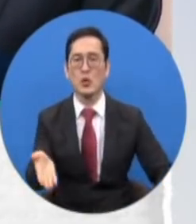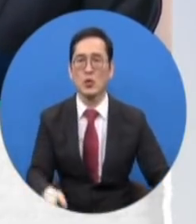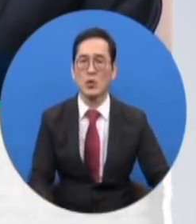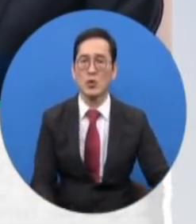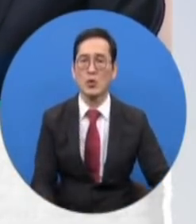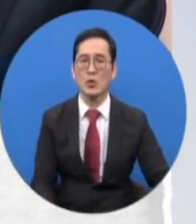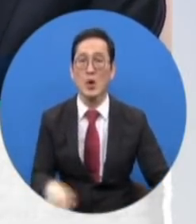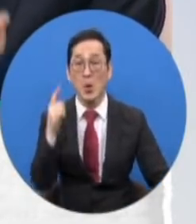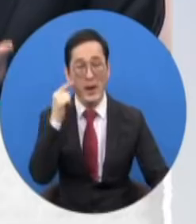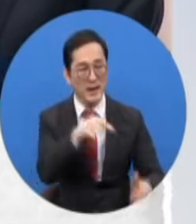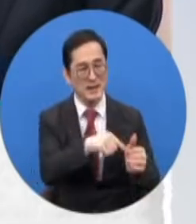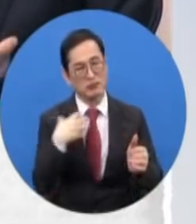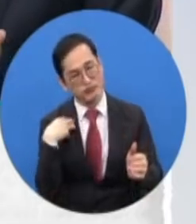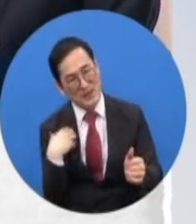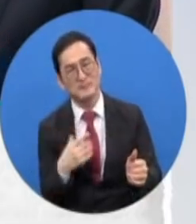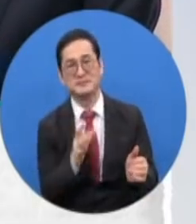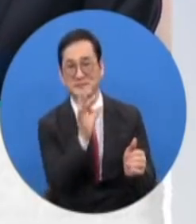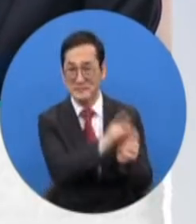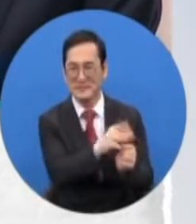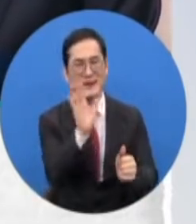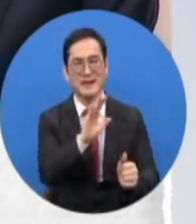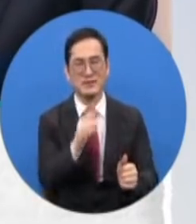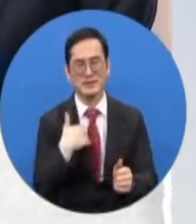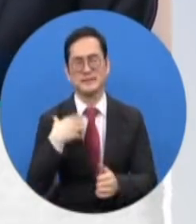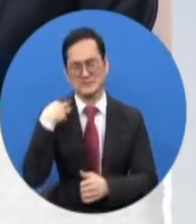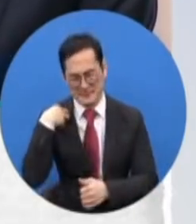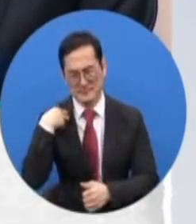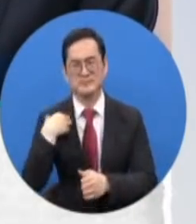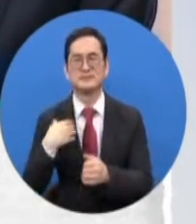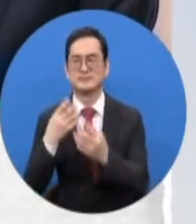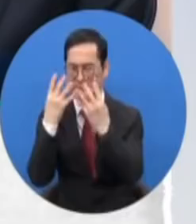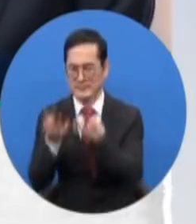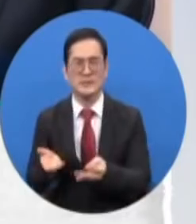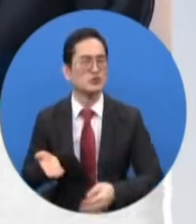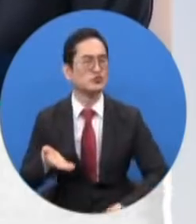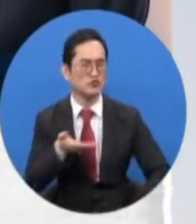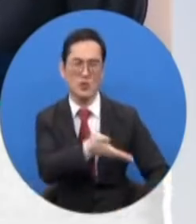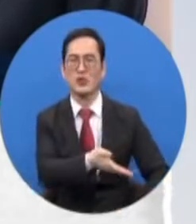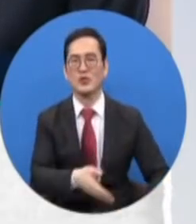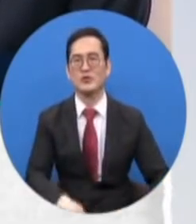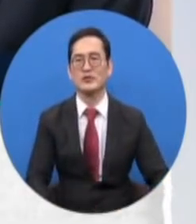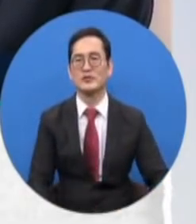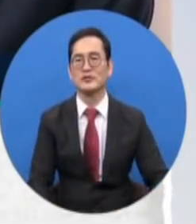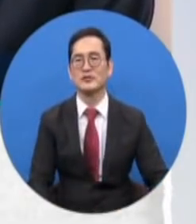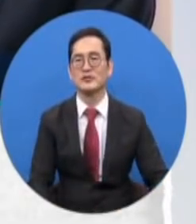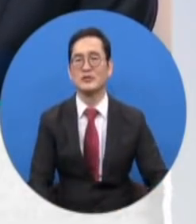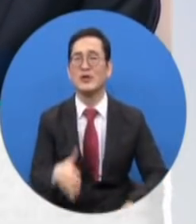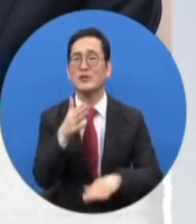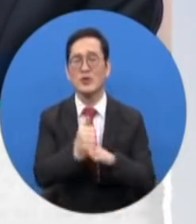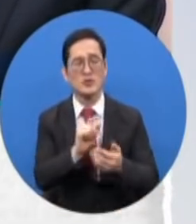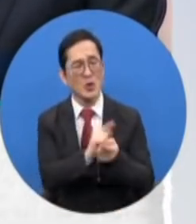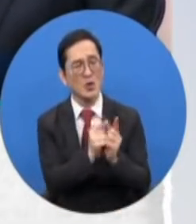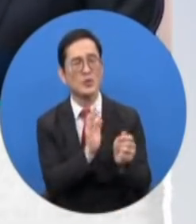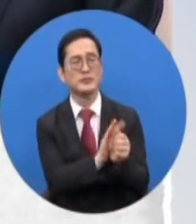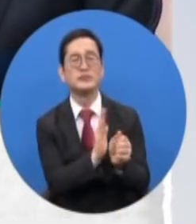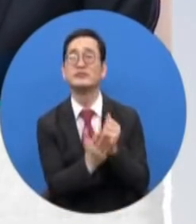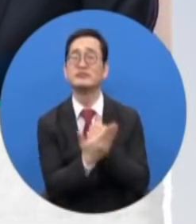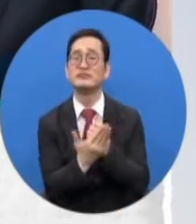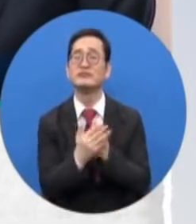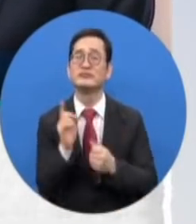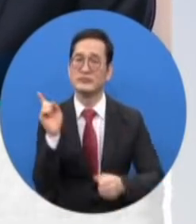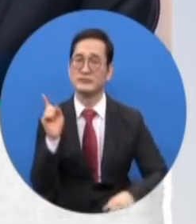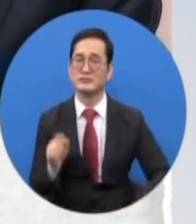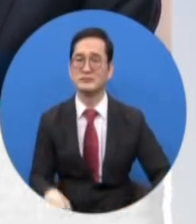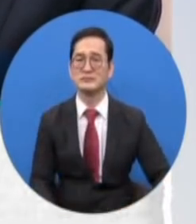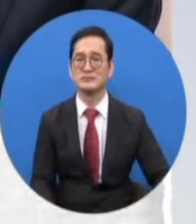그것이 현직 집권 세력의 정치적 배려고 미덕이고 그것이 협치고 그것이 통합인 겁니다. 그럼 당연히 다음